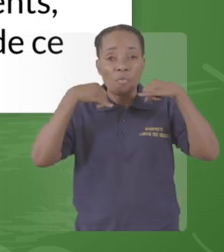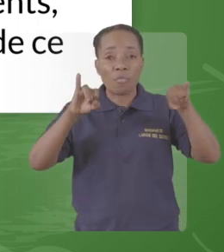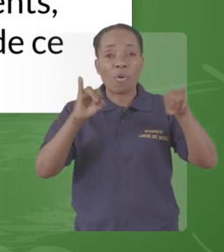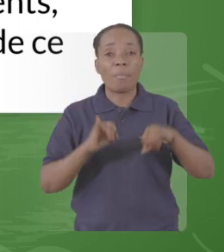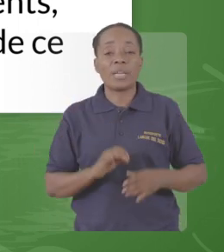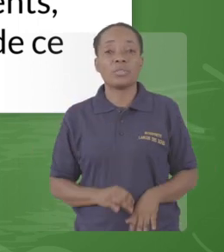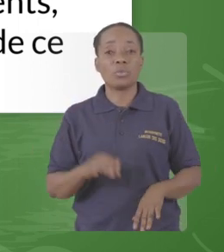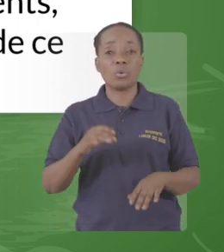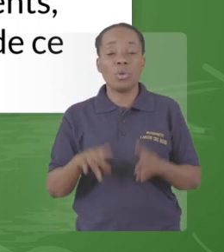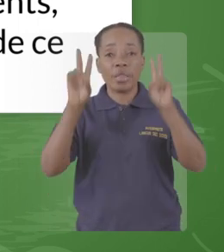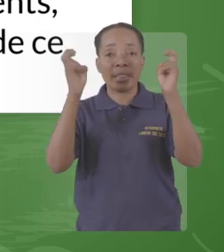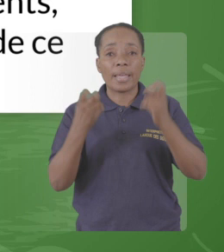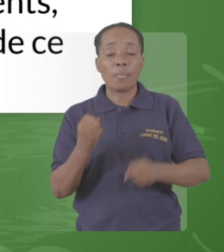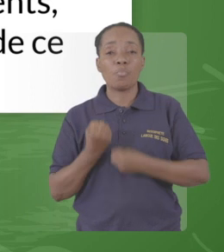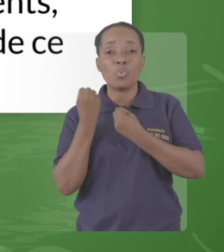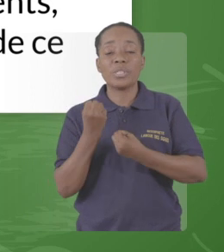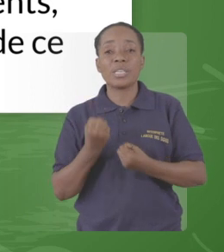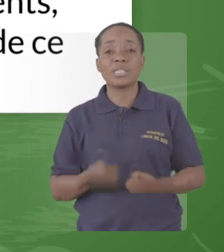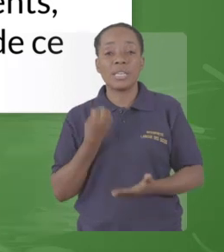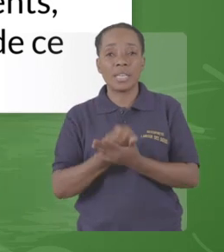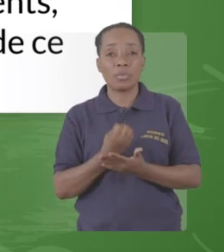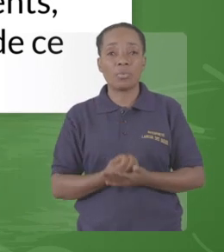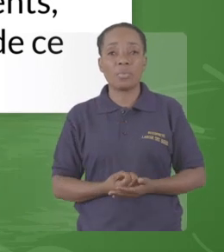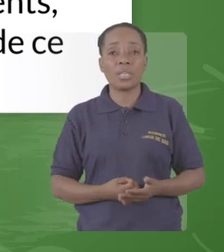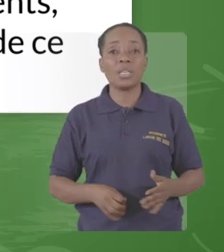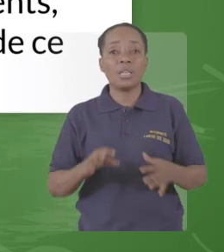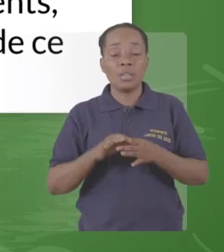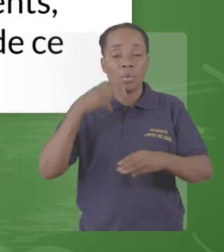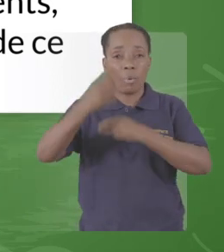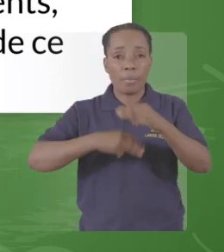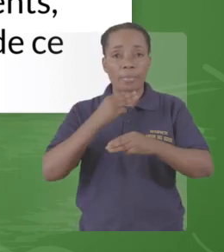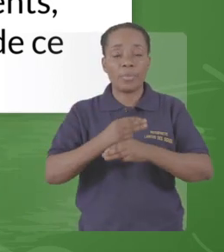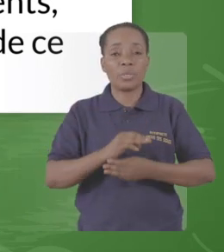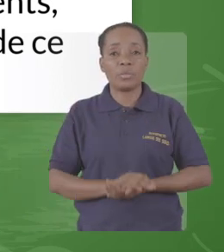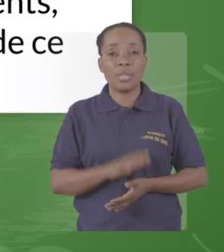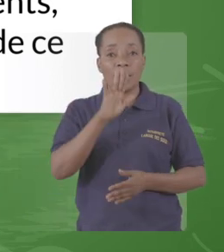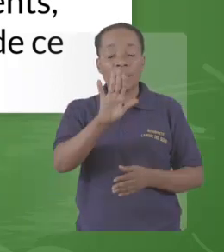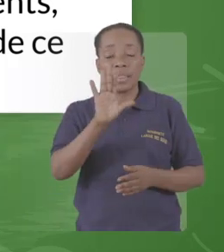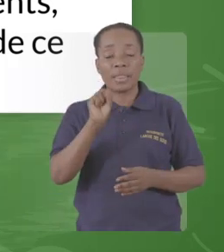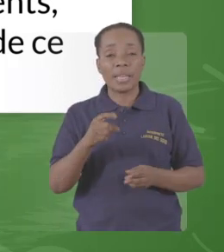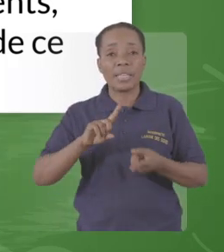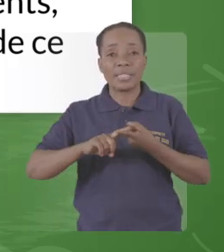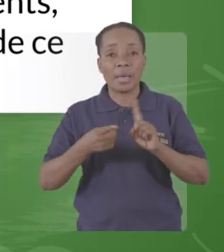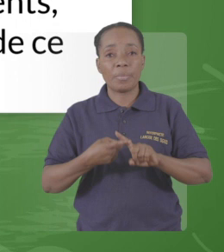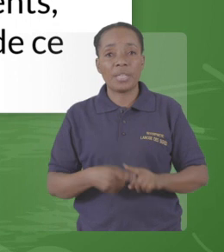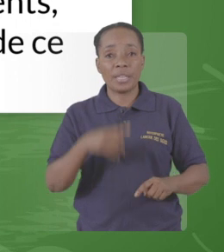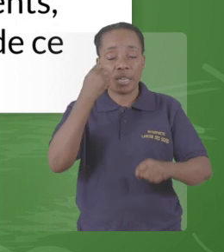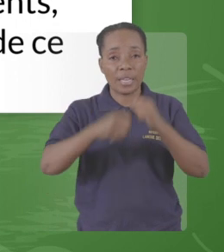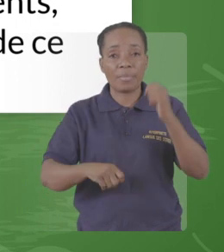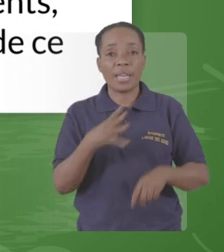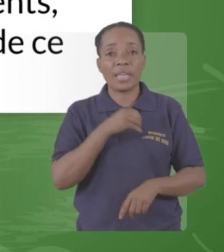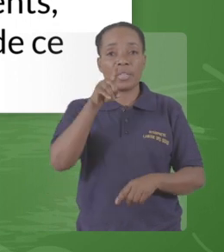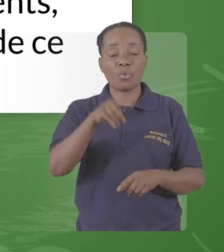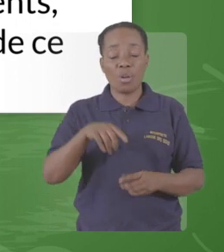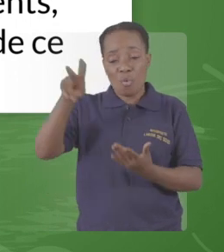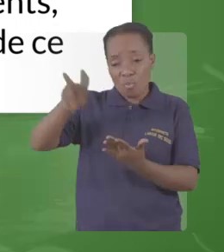les puissances économiques du monde. Tes amis de la terminale et toi, lisez sur un stand «